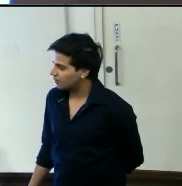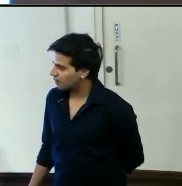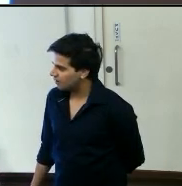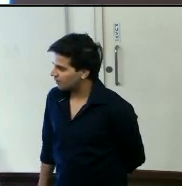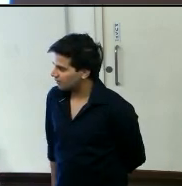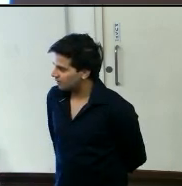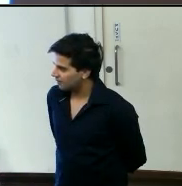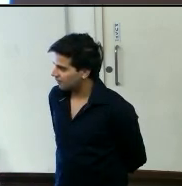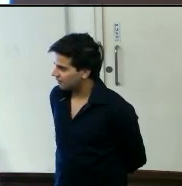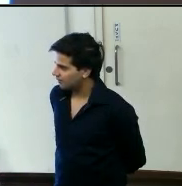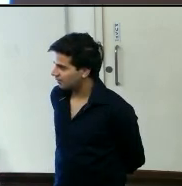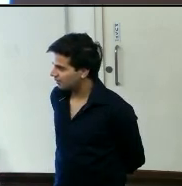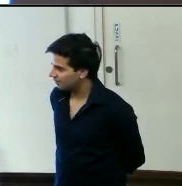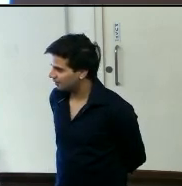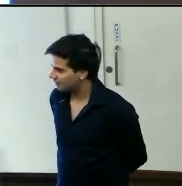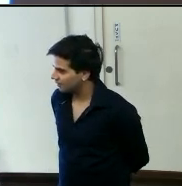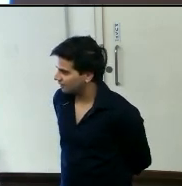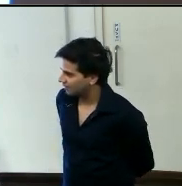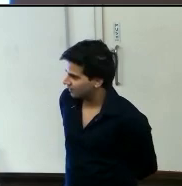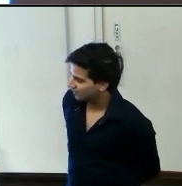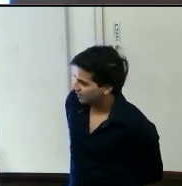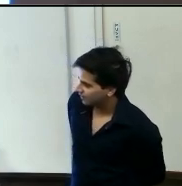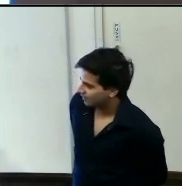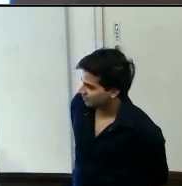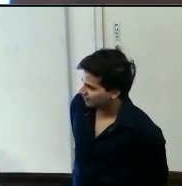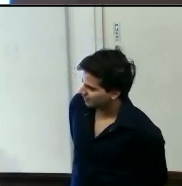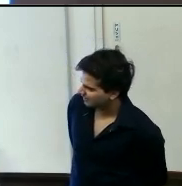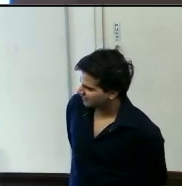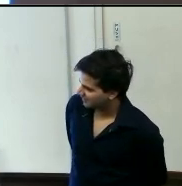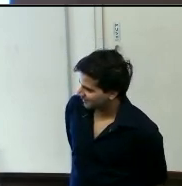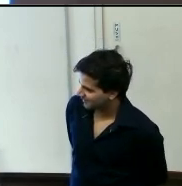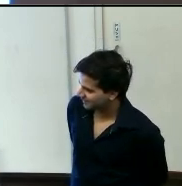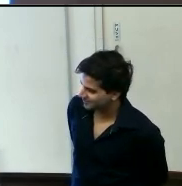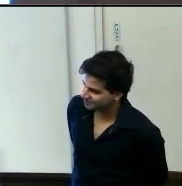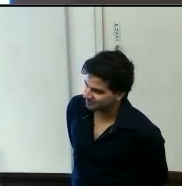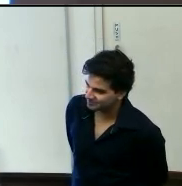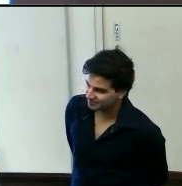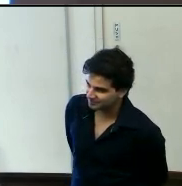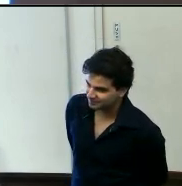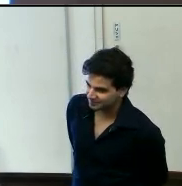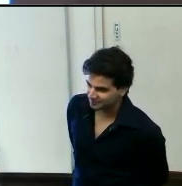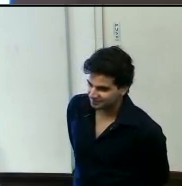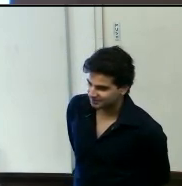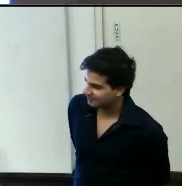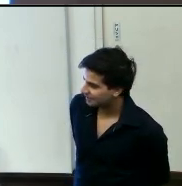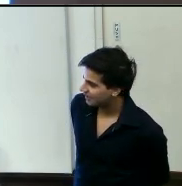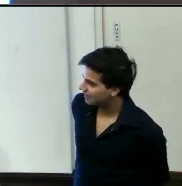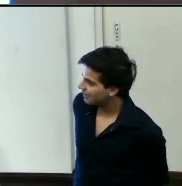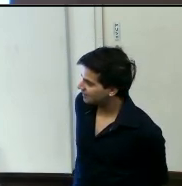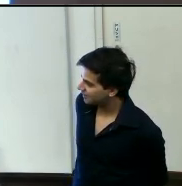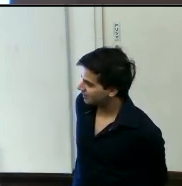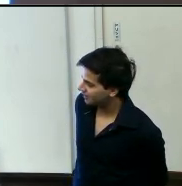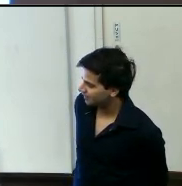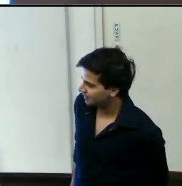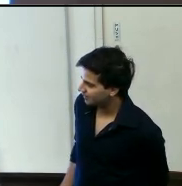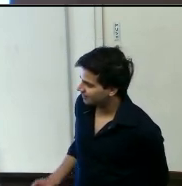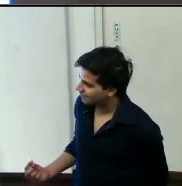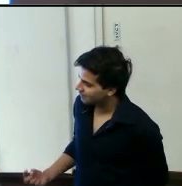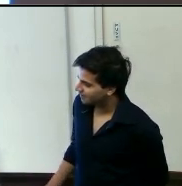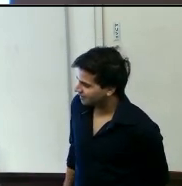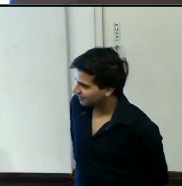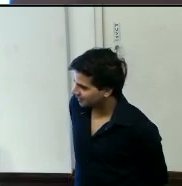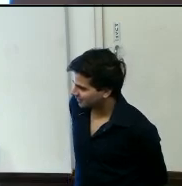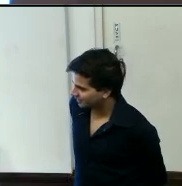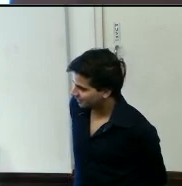ಇದೆ. ಇನ್ನೊಂದು, ಆರ್ಟ್ ಸ್ಕೂಲ್ಗಳಲ್ಲಿ ನೀವು ಪ್ರಾಗ್ಮ್ಯಾಟಿಕ್ ಅಂದ್ರಲ್ಲ, ಆರ್ಟ್ ಸ್ಕೂಲ್ಗಳಲ್ಲಿ ಹೇಳ್ಕೊಡೋ ರೀತಿನಲ್ಲೇ ಮುಂದ್ಗಡೆ ಒಂದು ಬಾಟ್ಲ್ ಇಟ್ಟರೆ ಬಾಟ್ಲ್